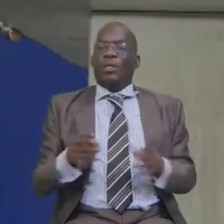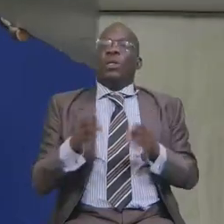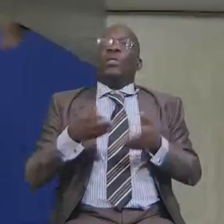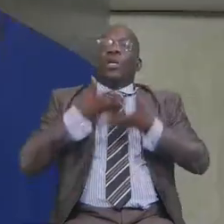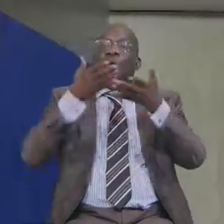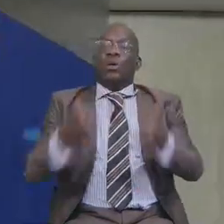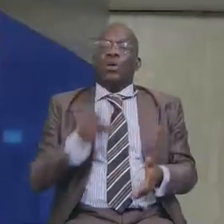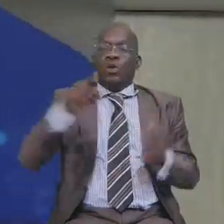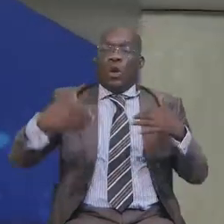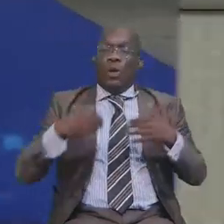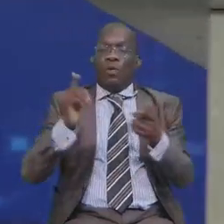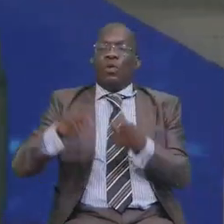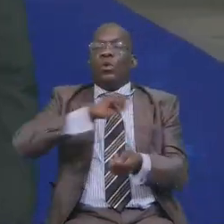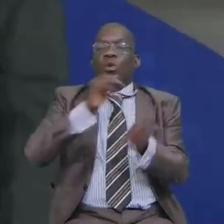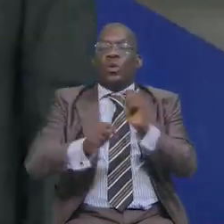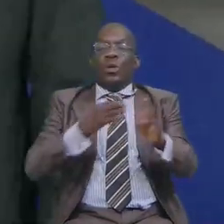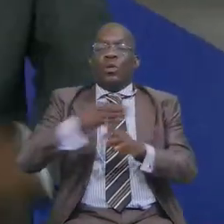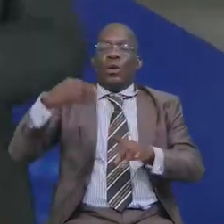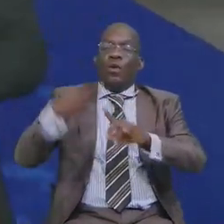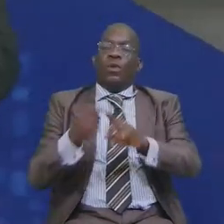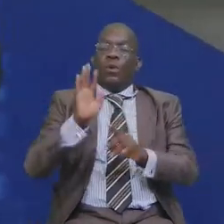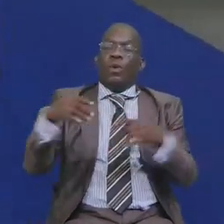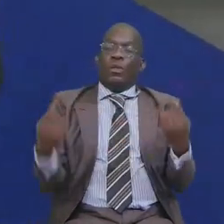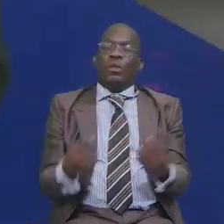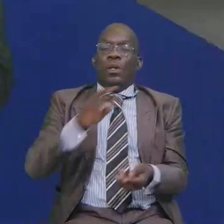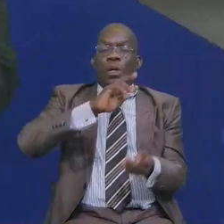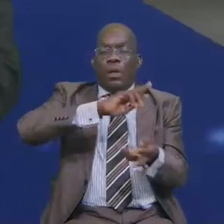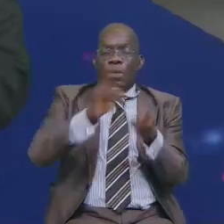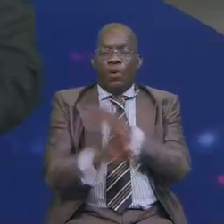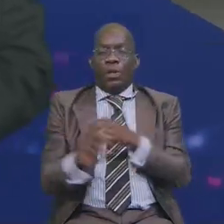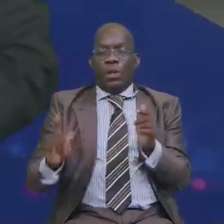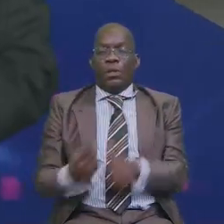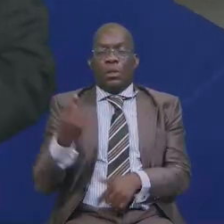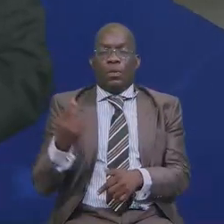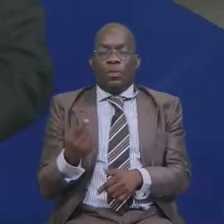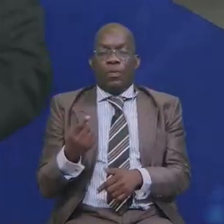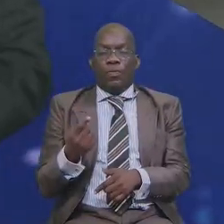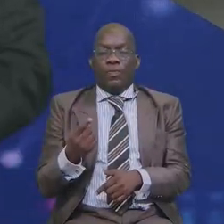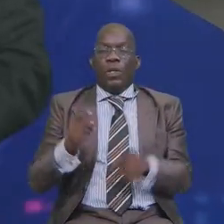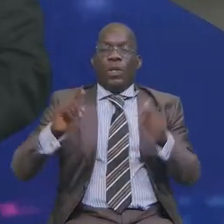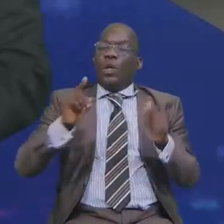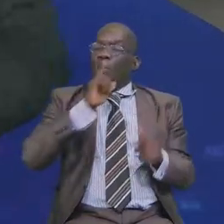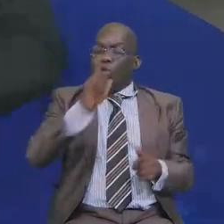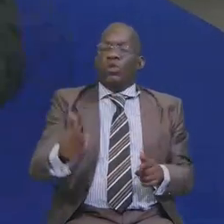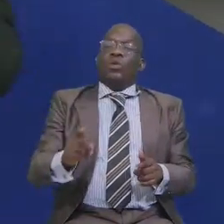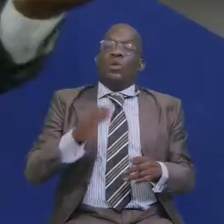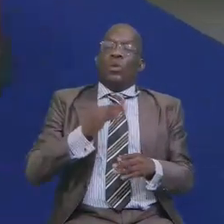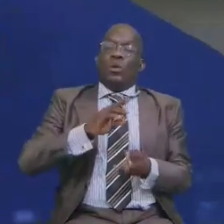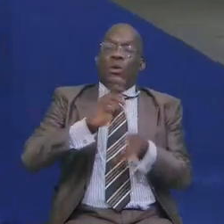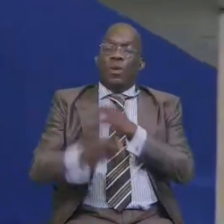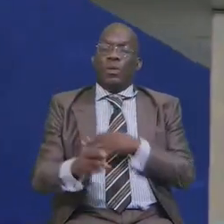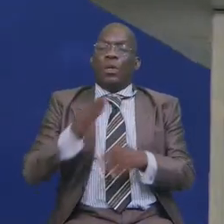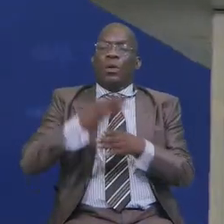détourner de votre impiété. La repentance d'abord. Suivez la repentance. La repentance authentique.